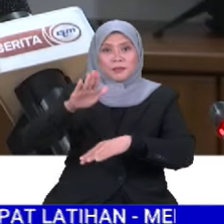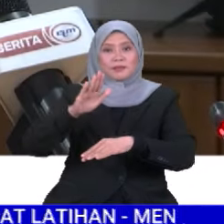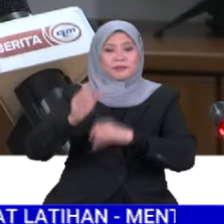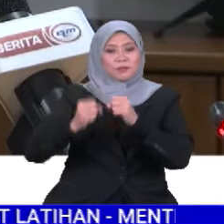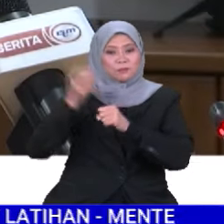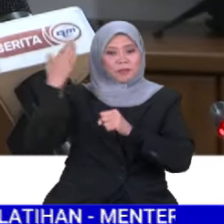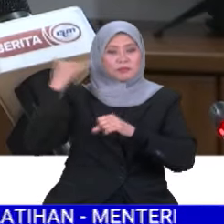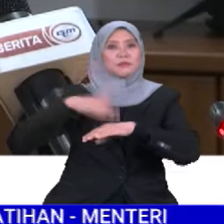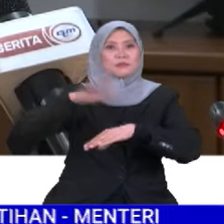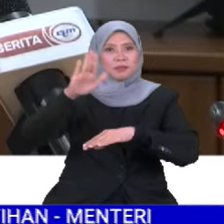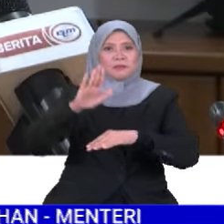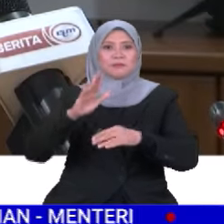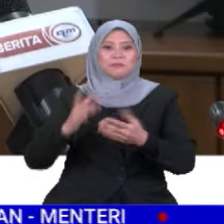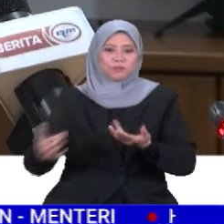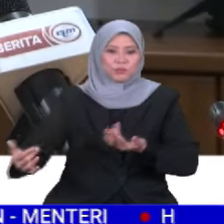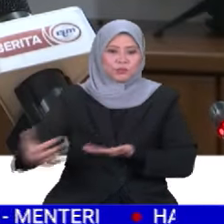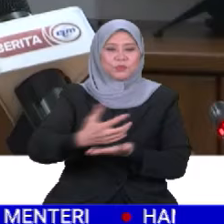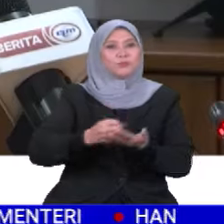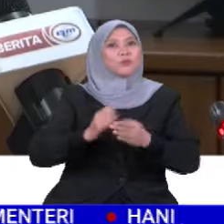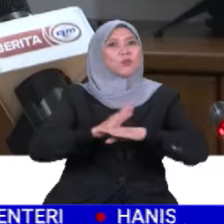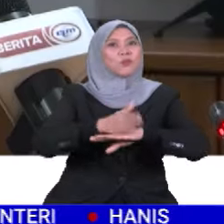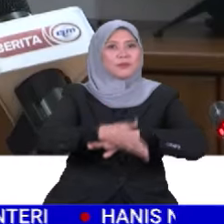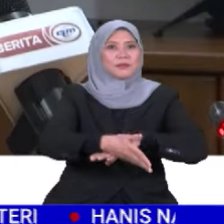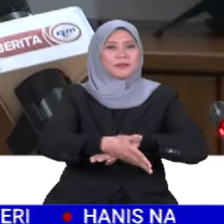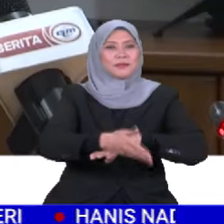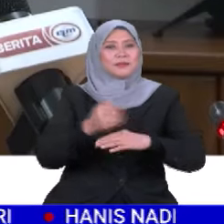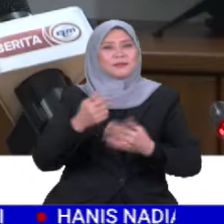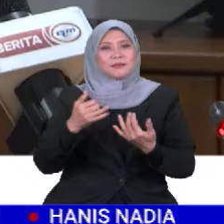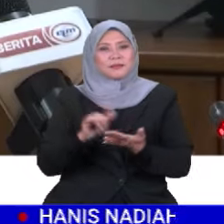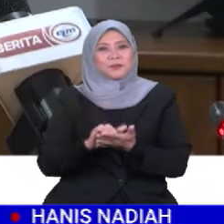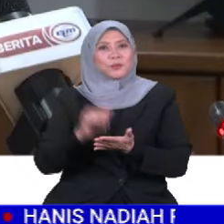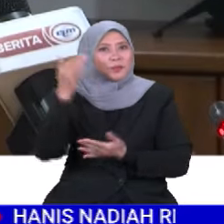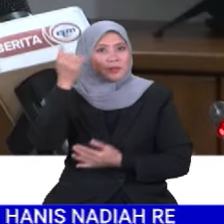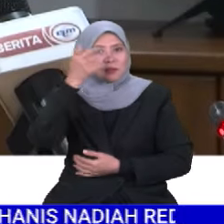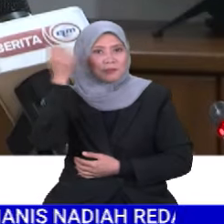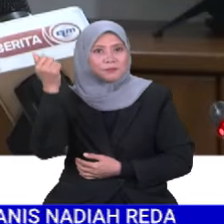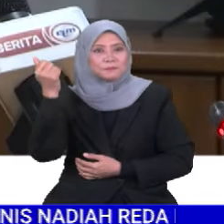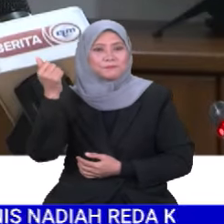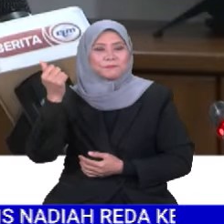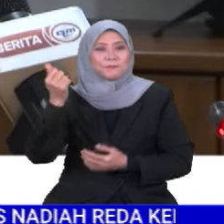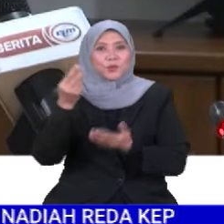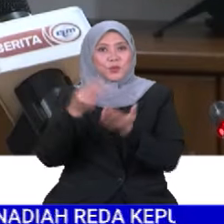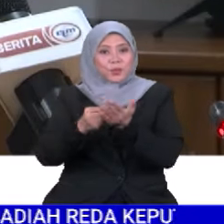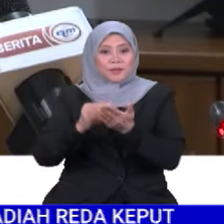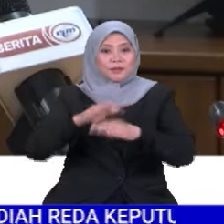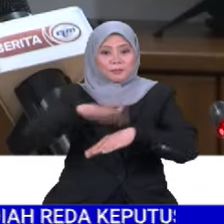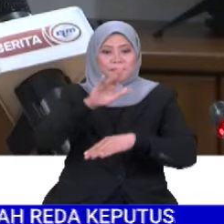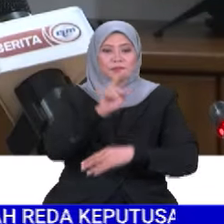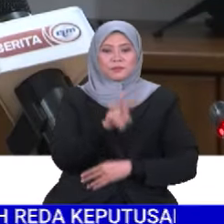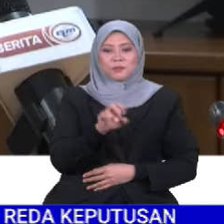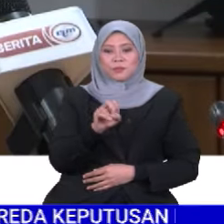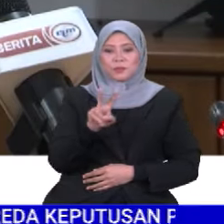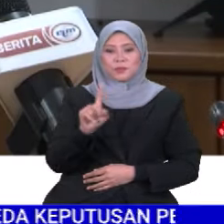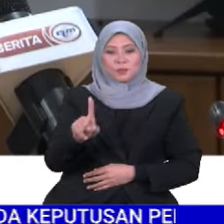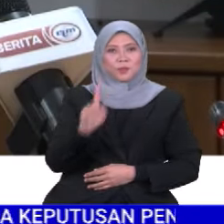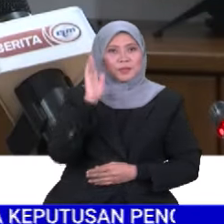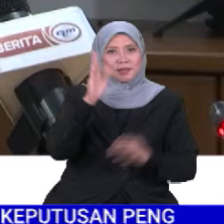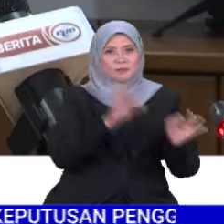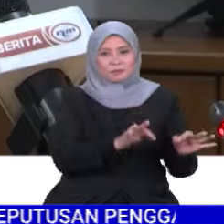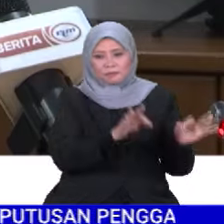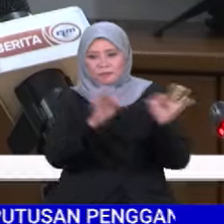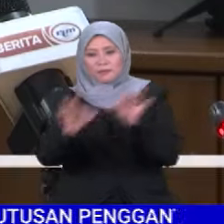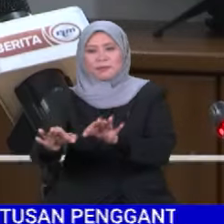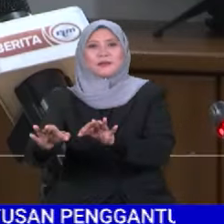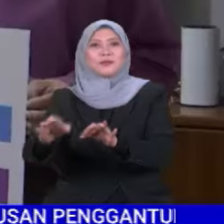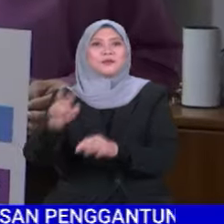lepas melebihi daripada jumlah kutipan. Kalau sedari perasan, ini disebabkan oleh lebihan daripada tahun 2021 tu kita bawa ke